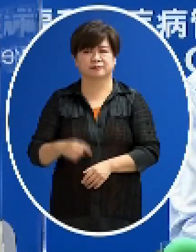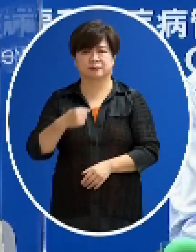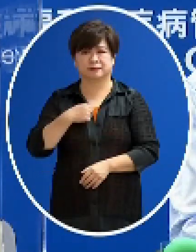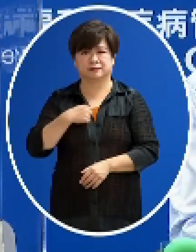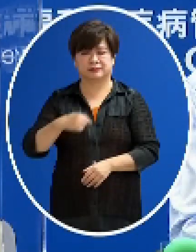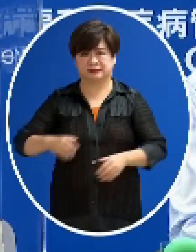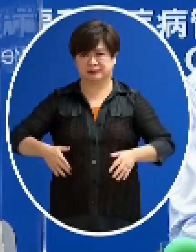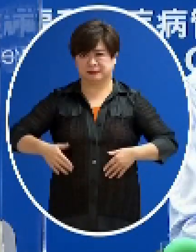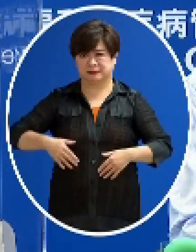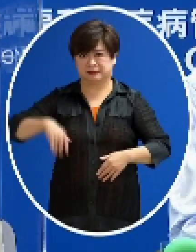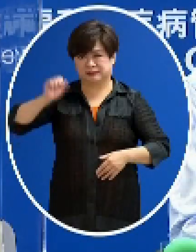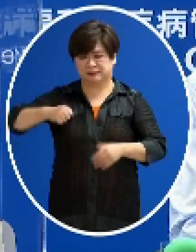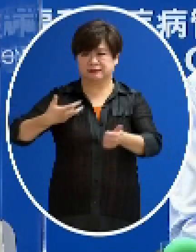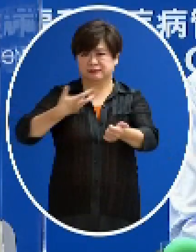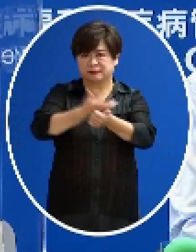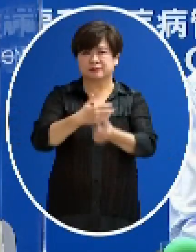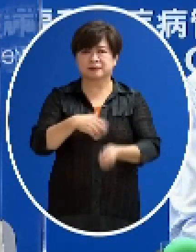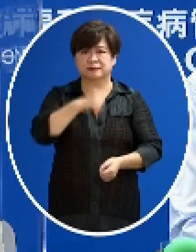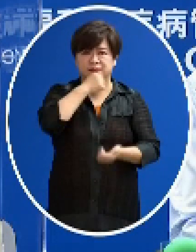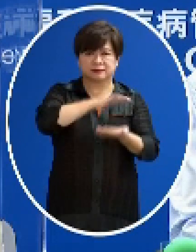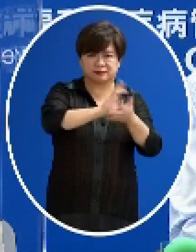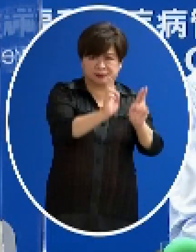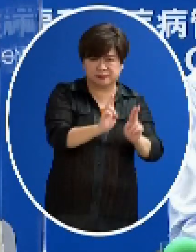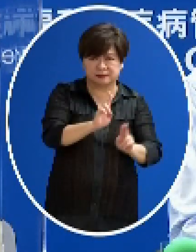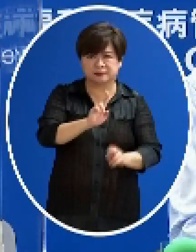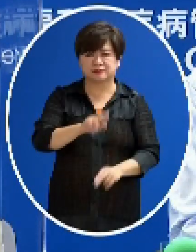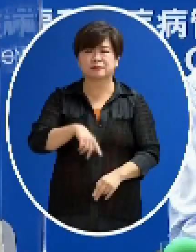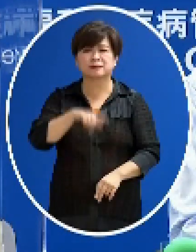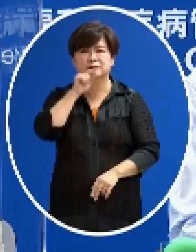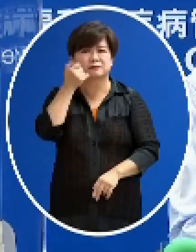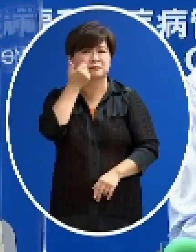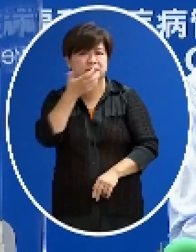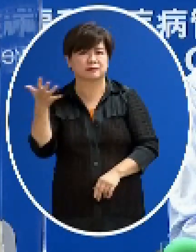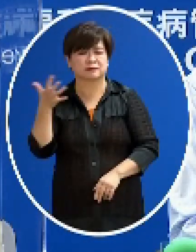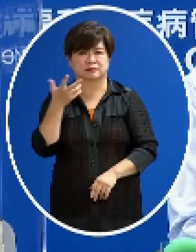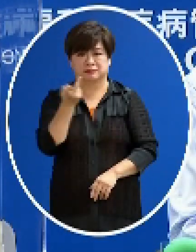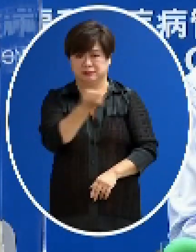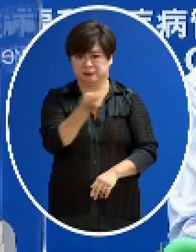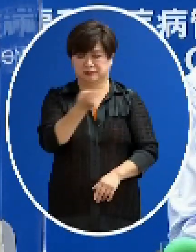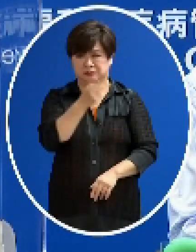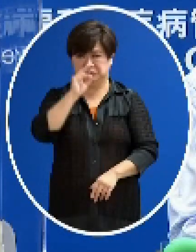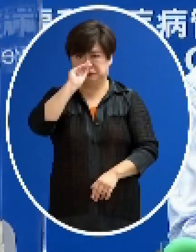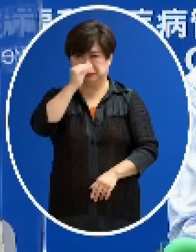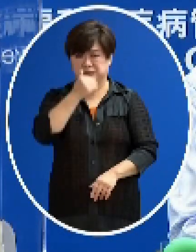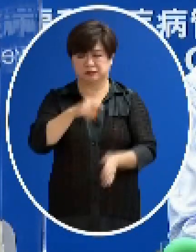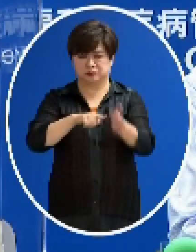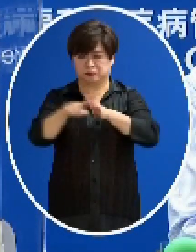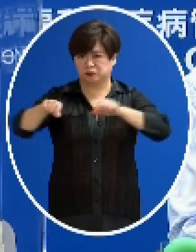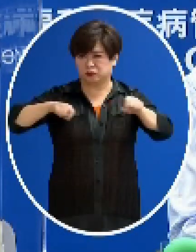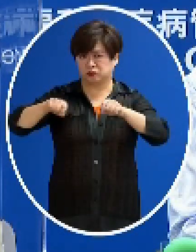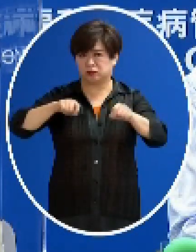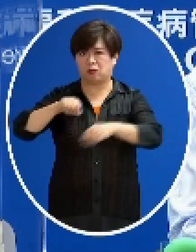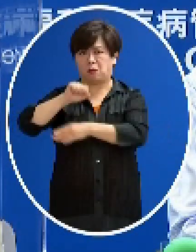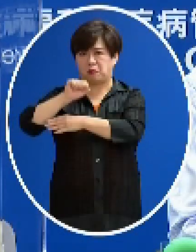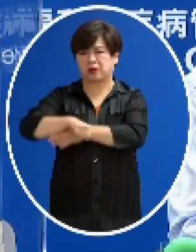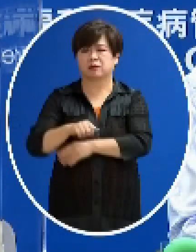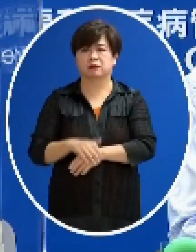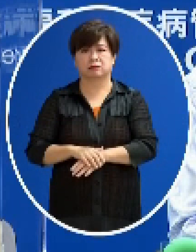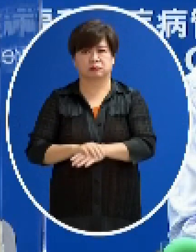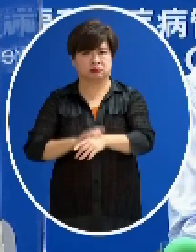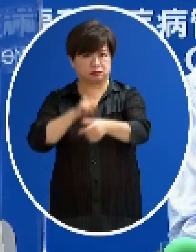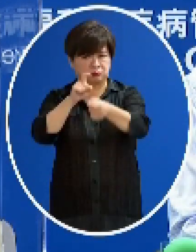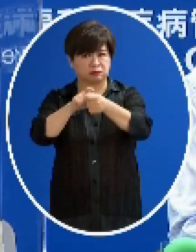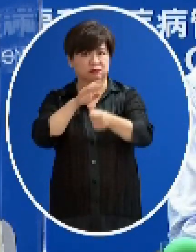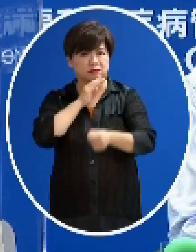紧急授权台积电鸿海，那这是一个非常特殊的一个采购的专案。那现在的采购目标